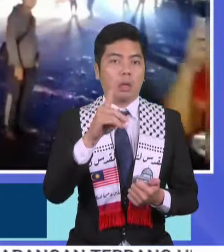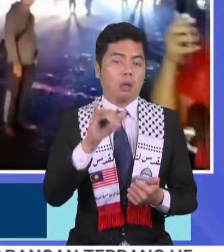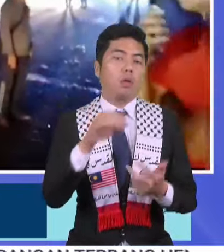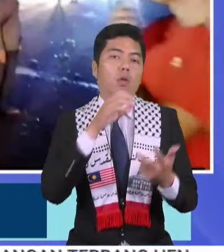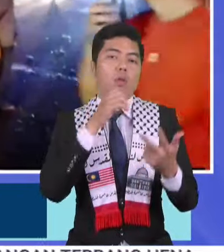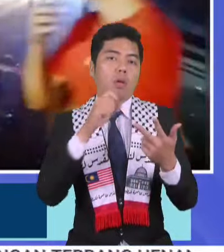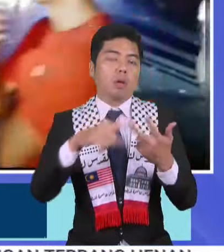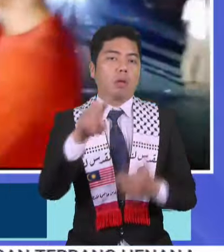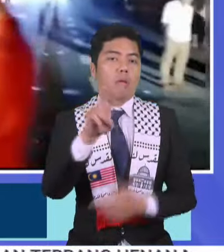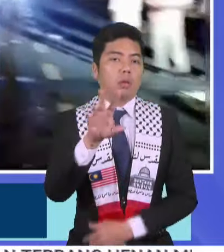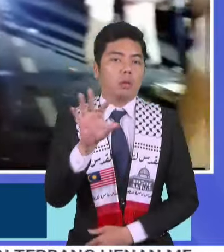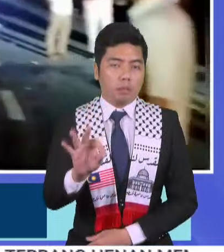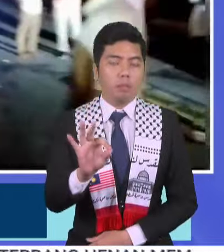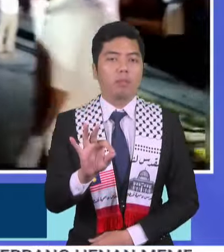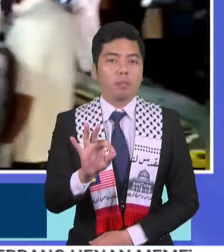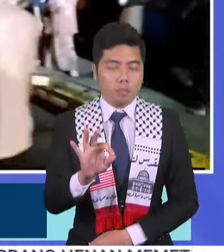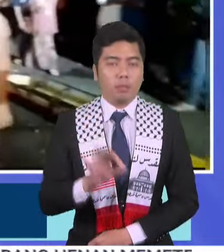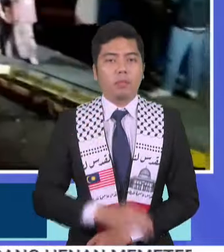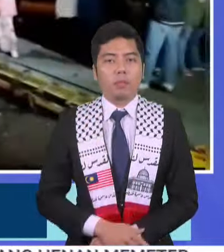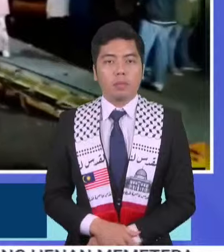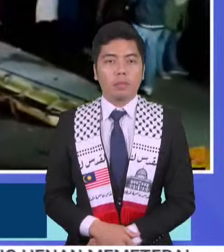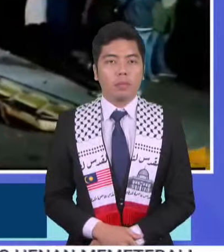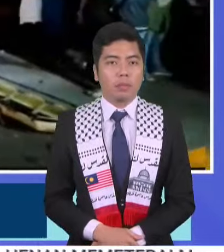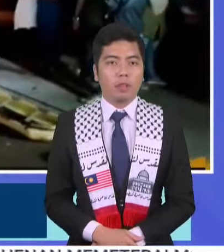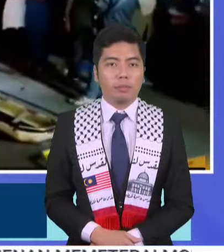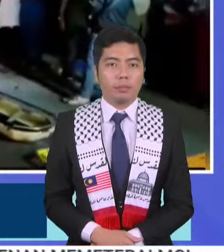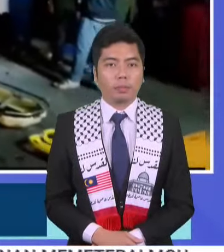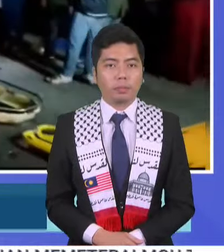Hadi Ashraf Mat Idris 29 tahun.